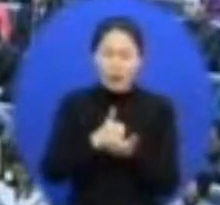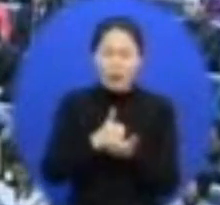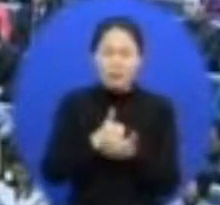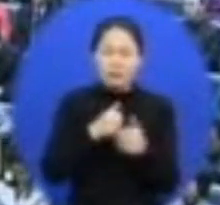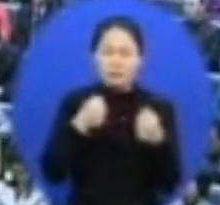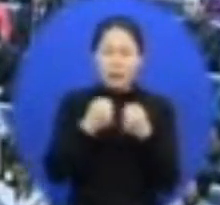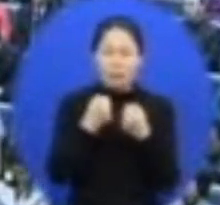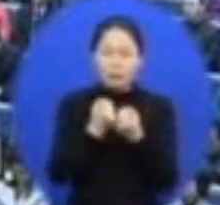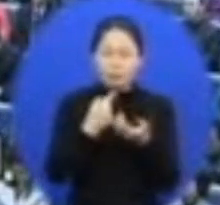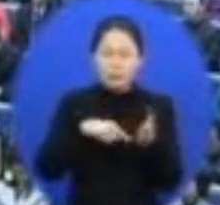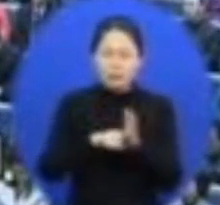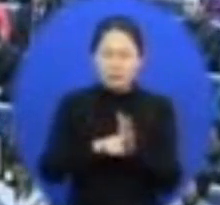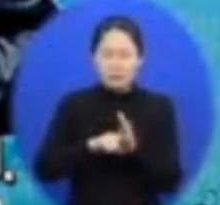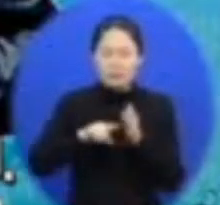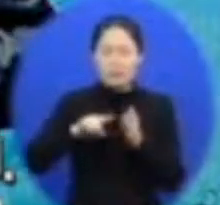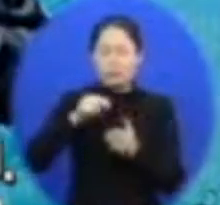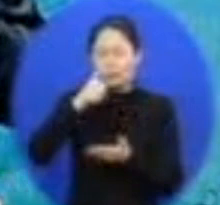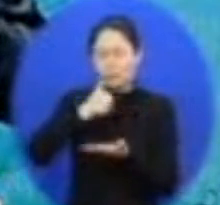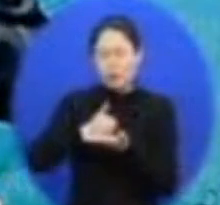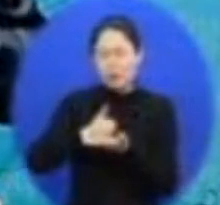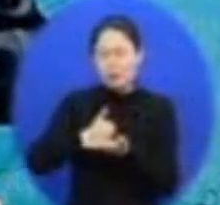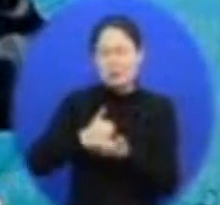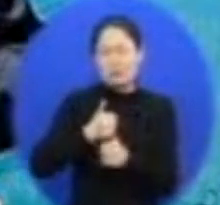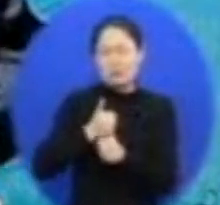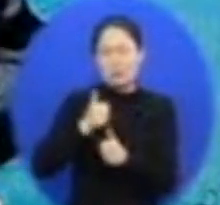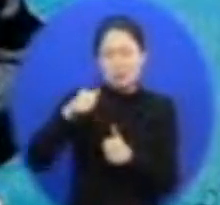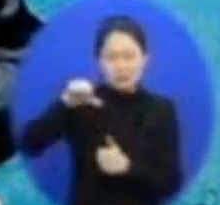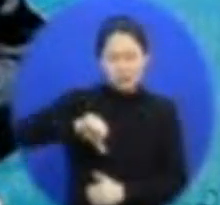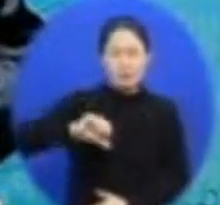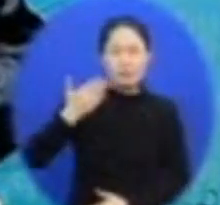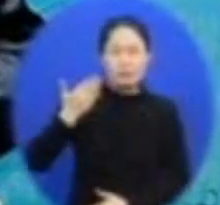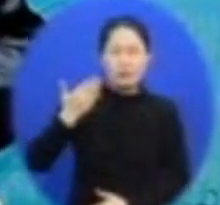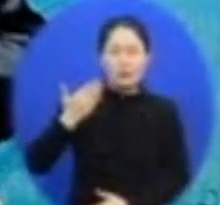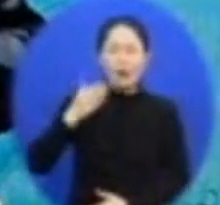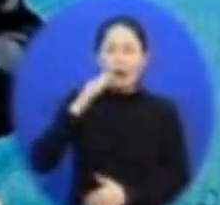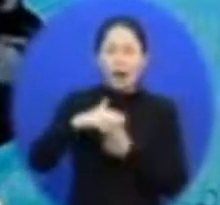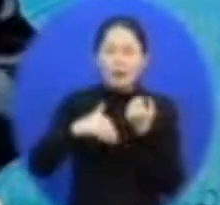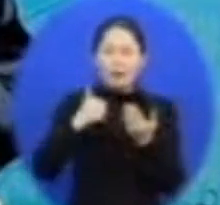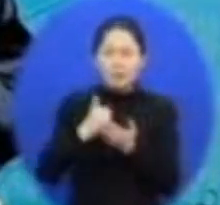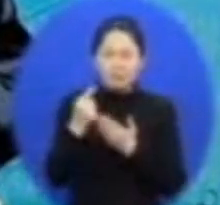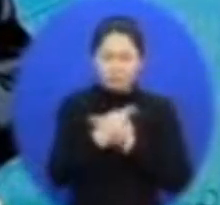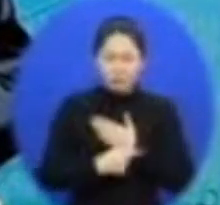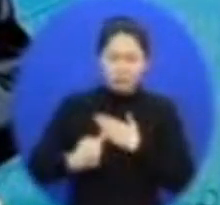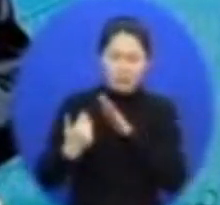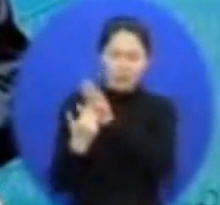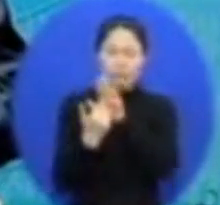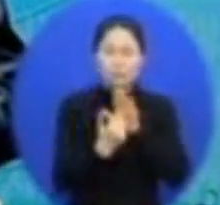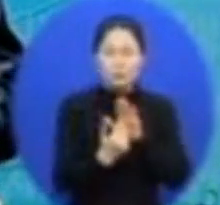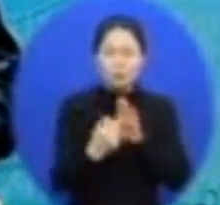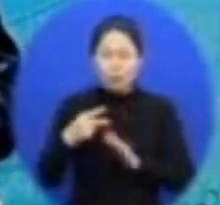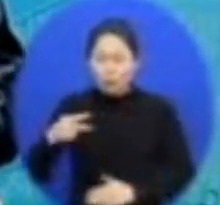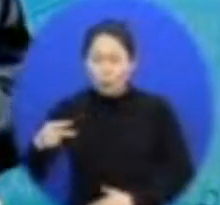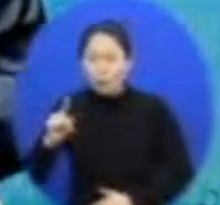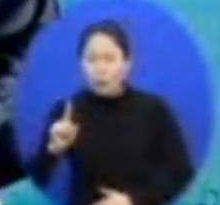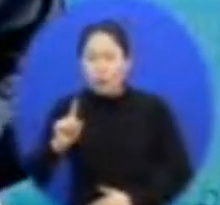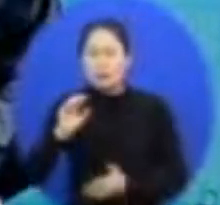하나님의 전신갑주를 입어야 되요 2 하나님의 전신갑주 가 바로 십자가 복음 입니다